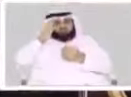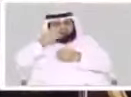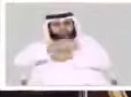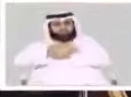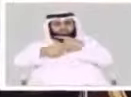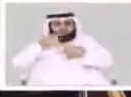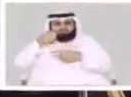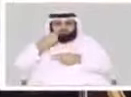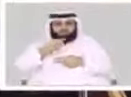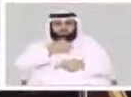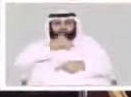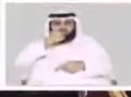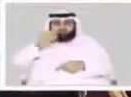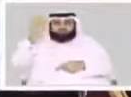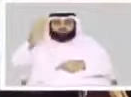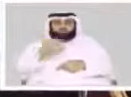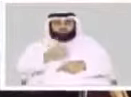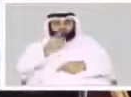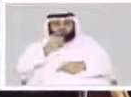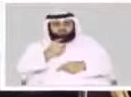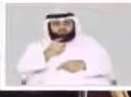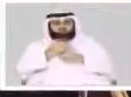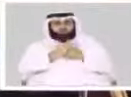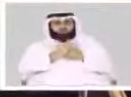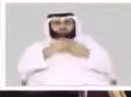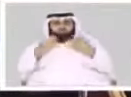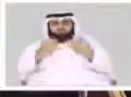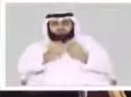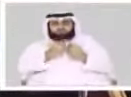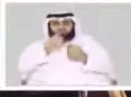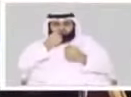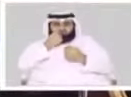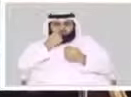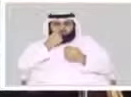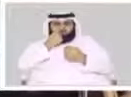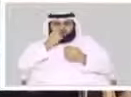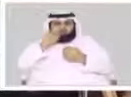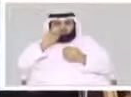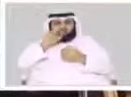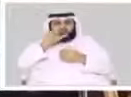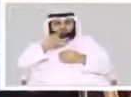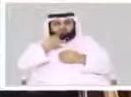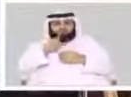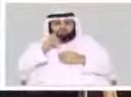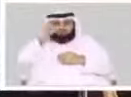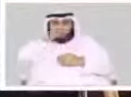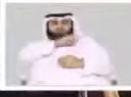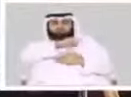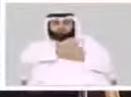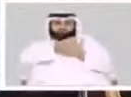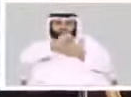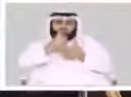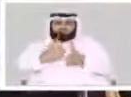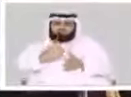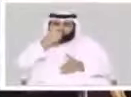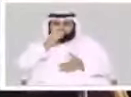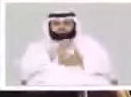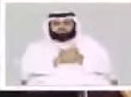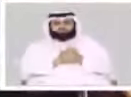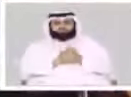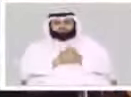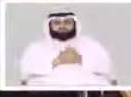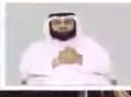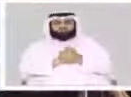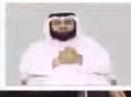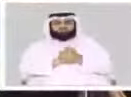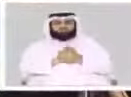الزكاة وآمنتم برسلي وعزرتموهم وأقرضتم الله قرضا حسنا لأكفرن عنكم سيئاتكم. نعم. هنا